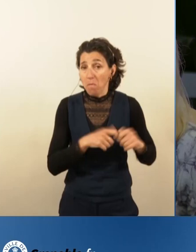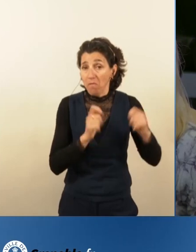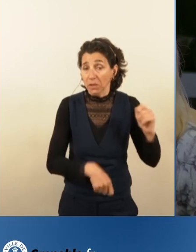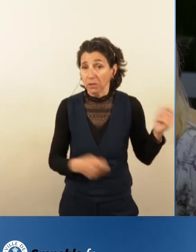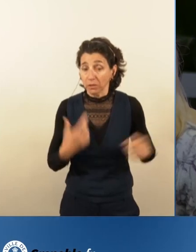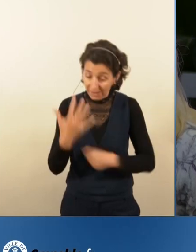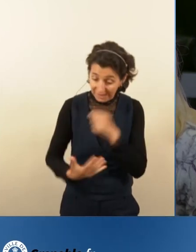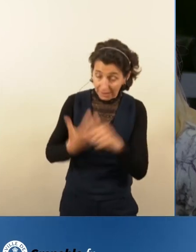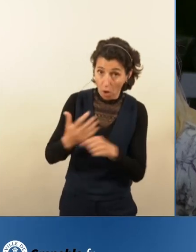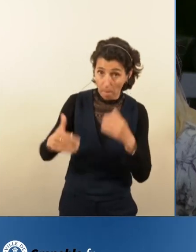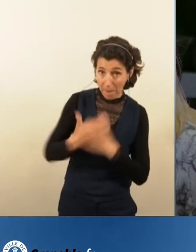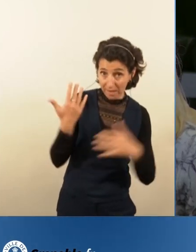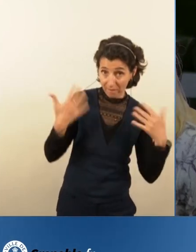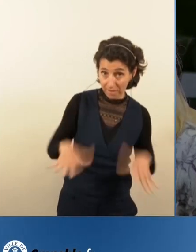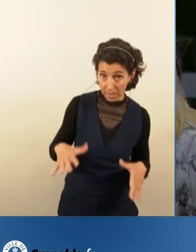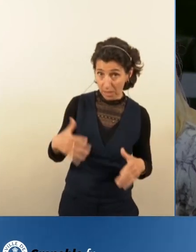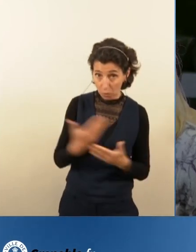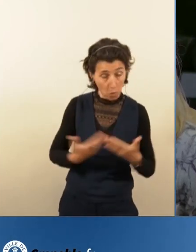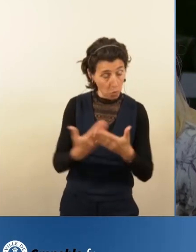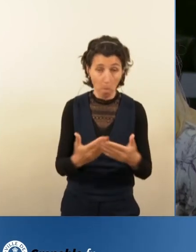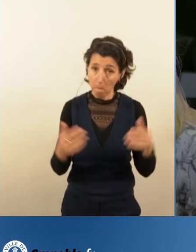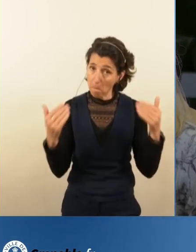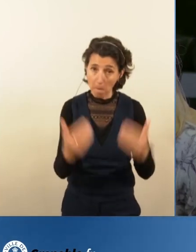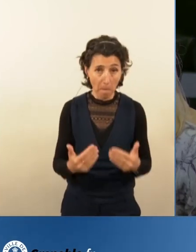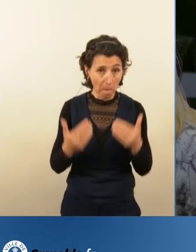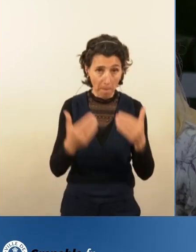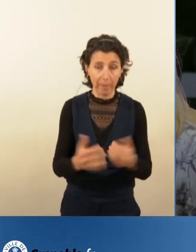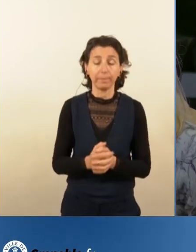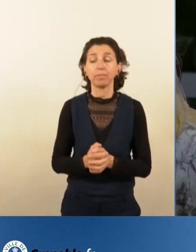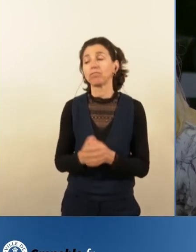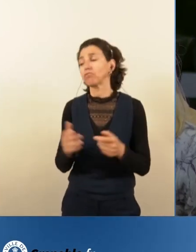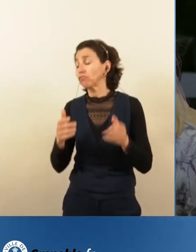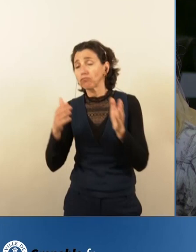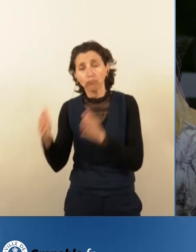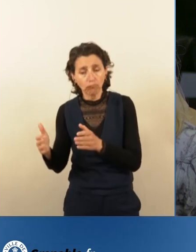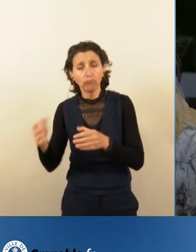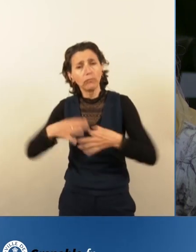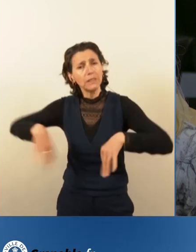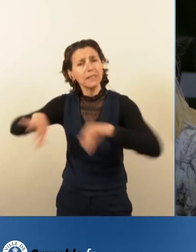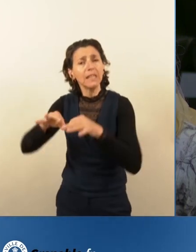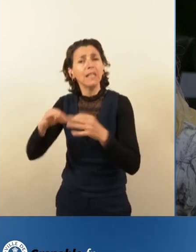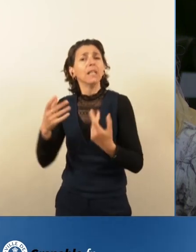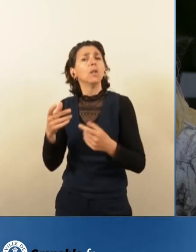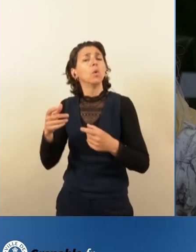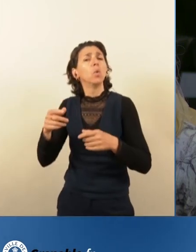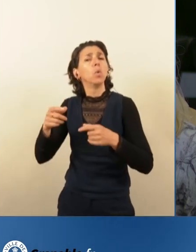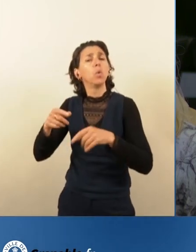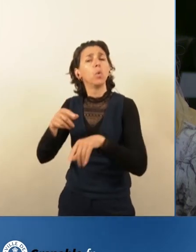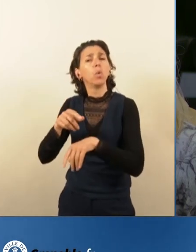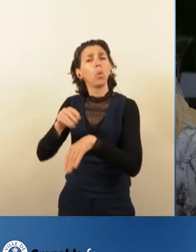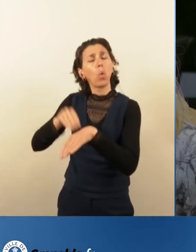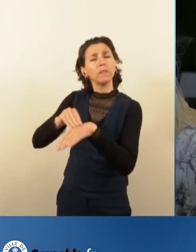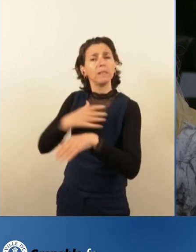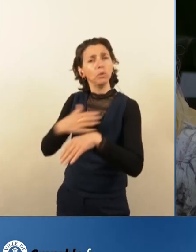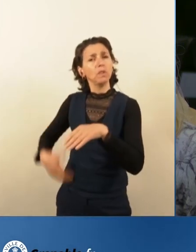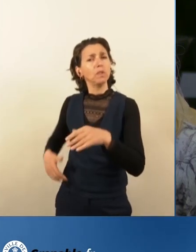après nous n'avons pratiquement pas bougé alors vous avez engagé la réflexion de la salle du conseil municipal qui a été victime d'un incendie